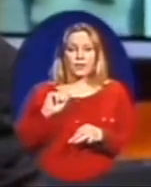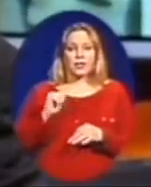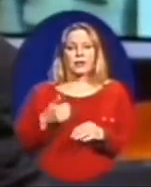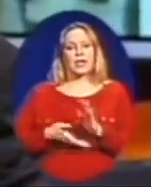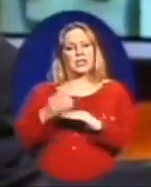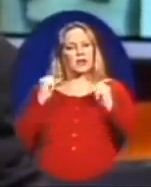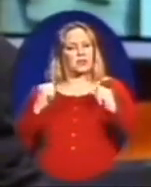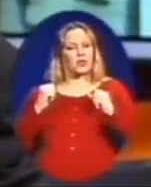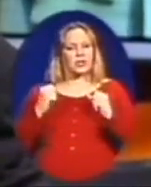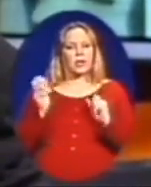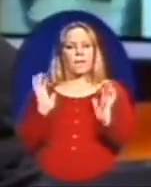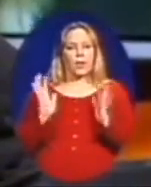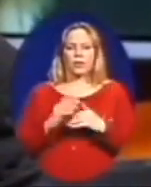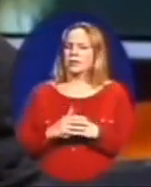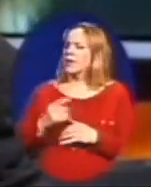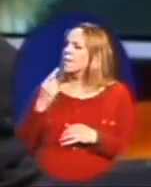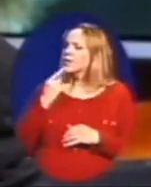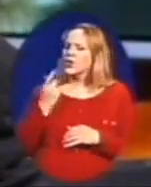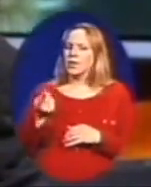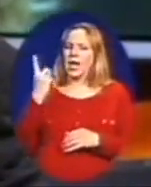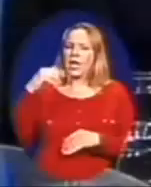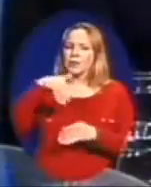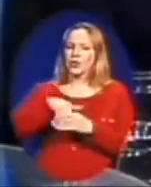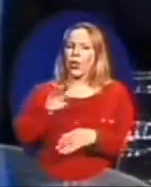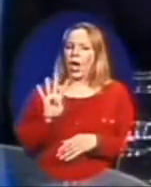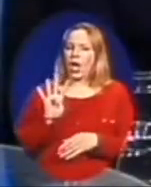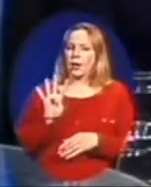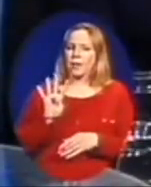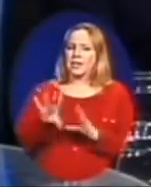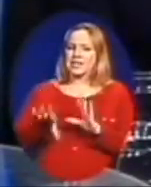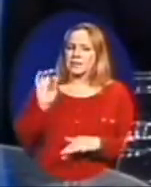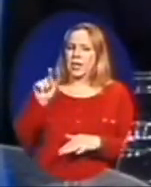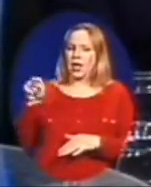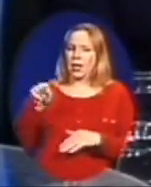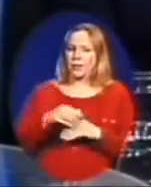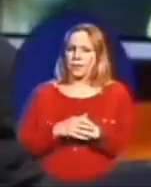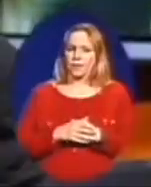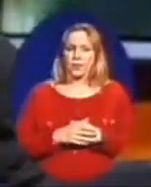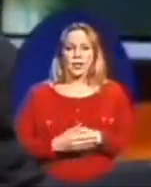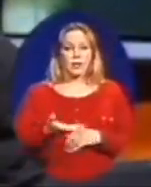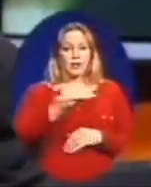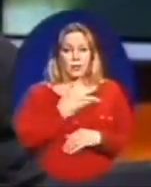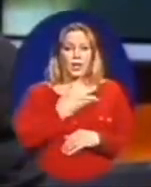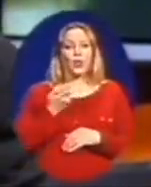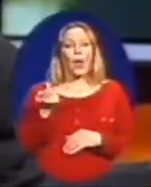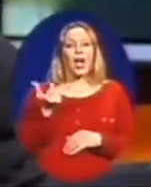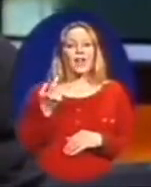יצאנו מחוזקים מאוד. מה זה אומר שאחד מכל ארבעה הצביע לך? קיבלנו רבע